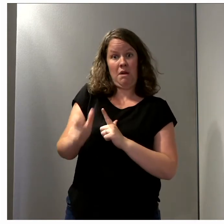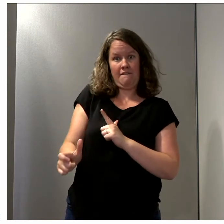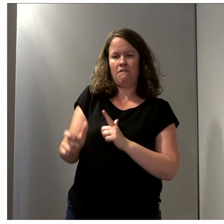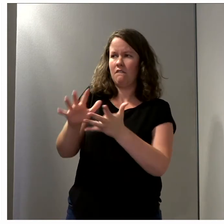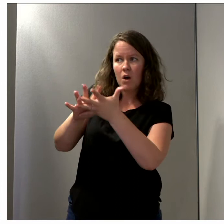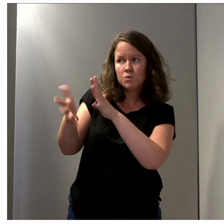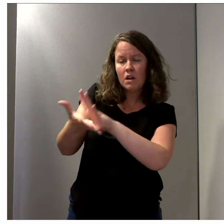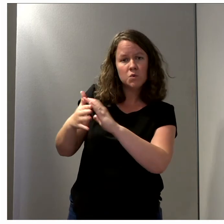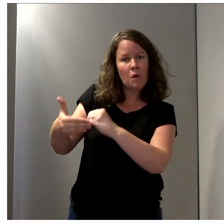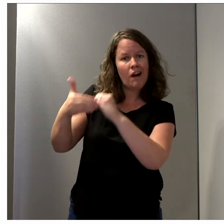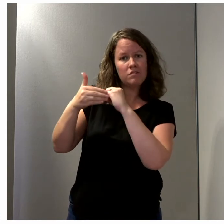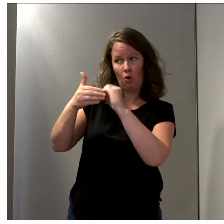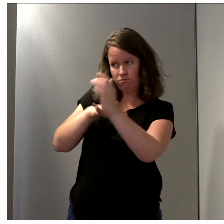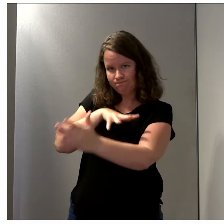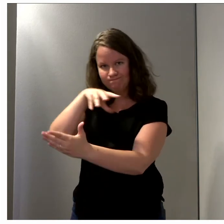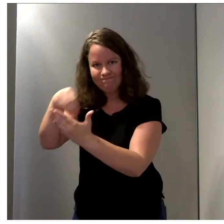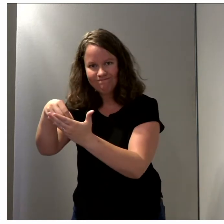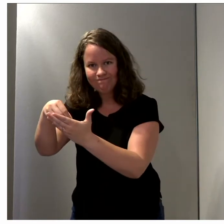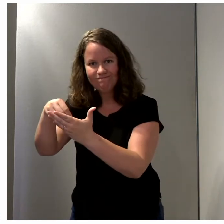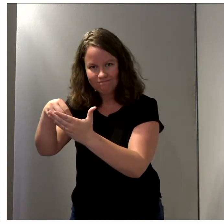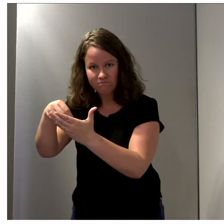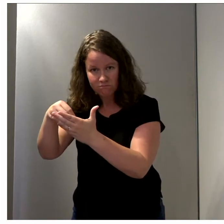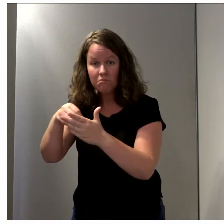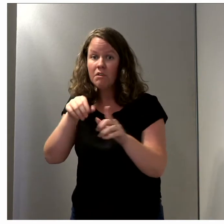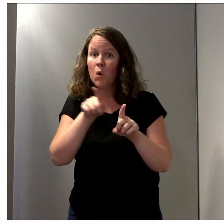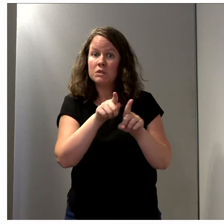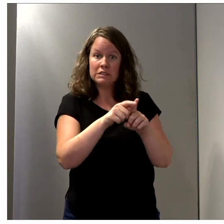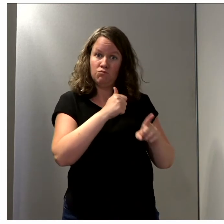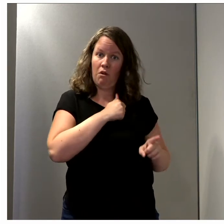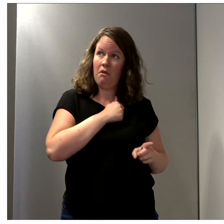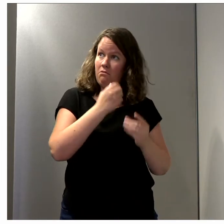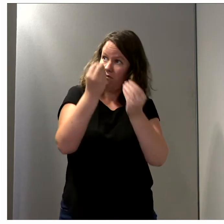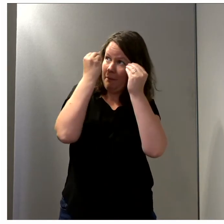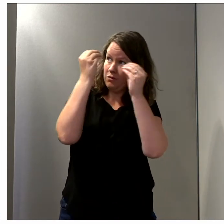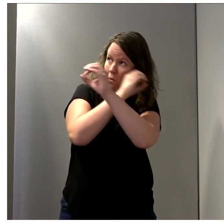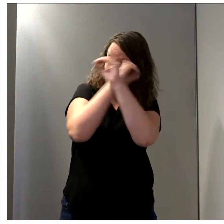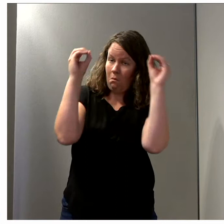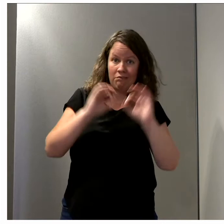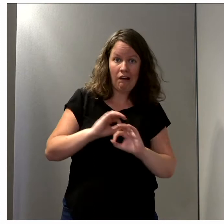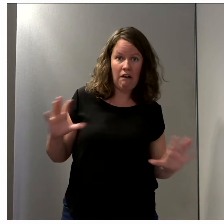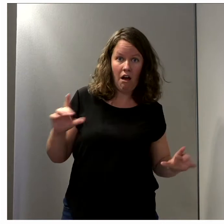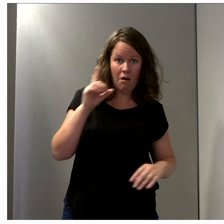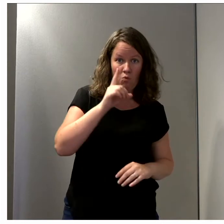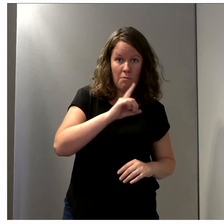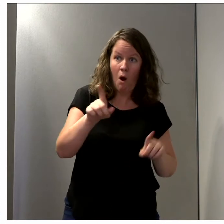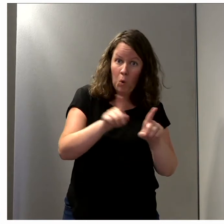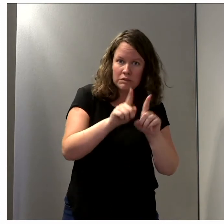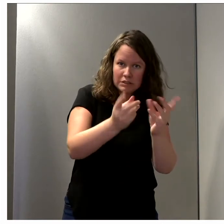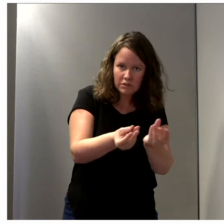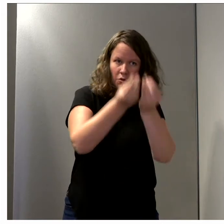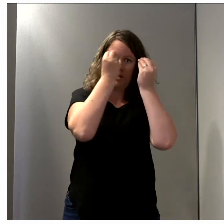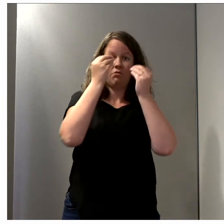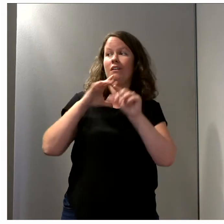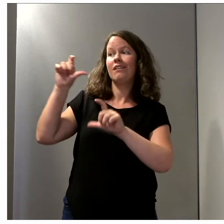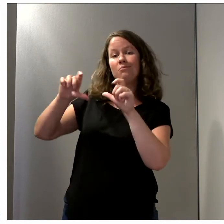une formation en tant qu'aidant, parce que si on doit former les professionnels, il paraît aussi intéressant de former les aidants, de l'aider à demander